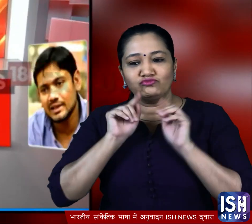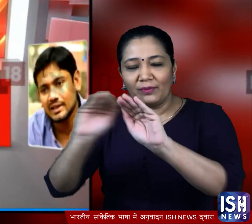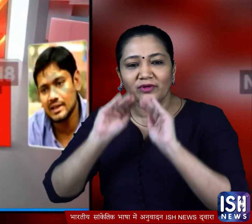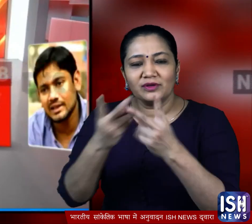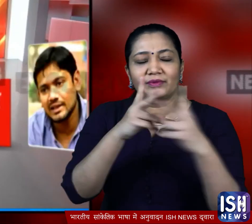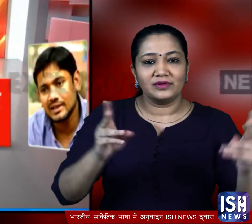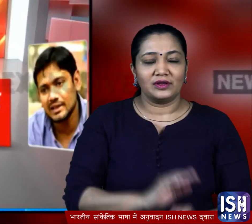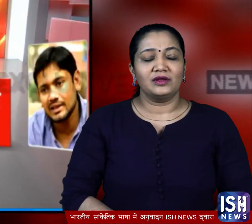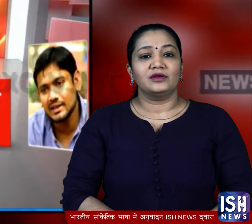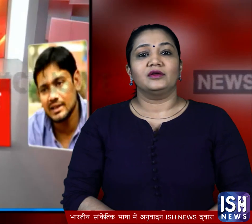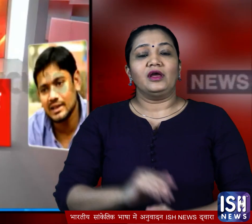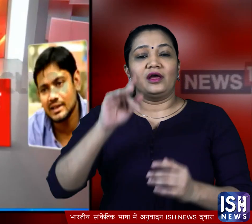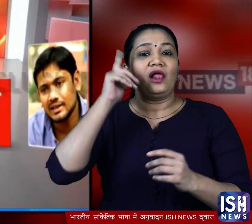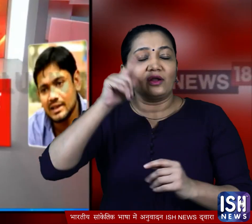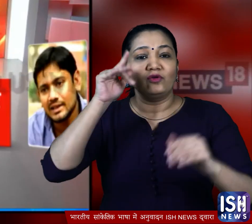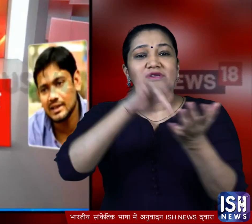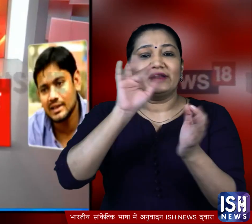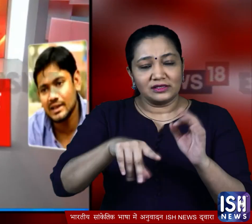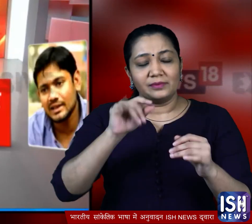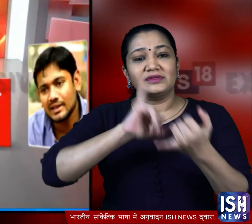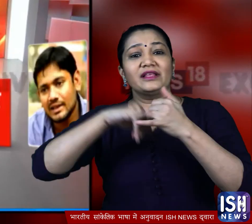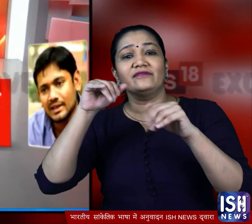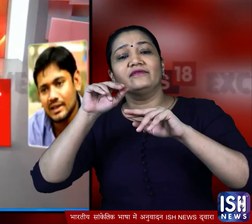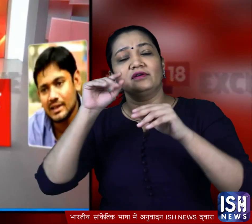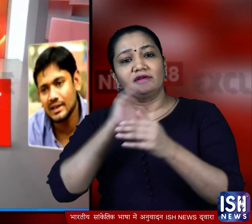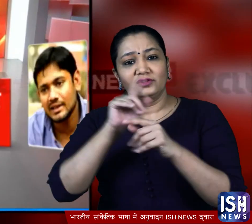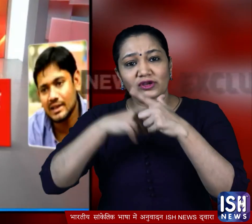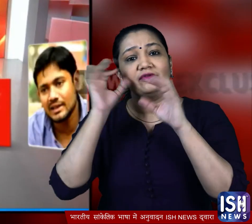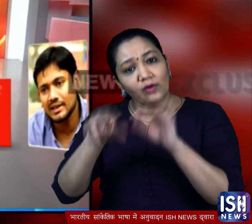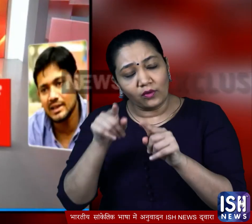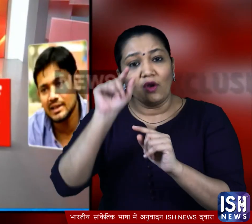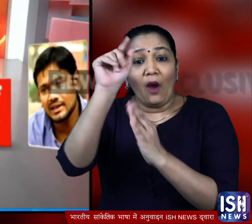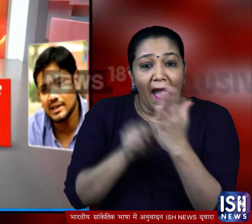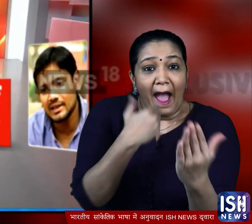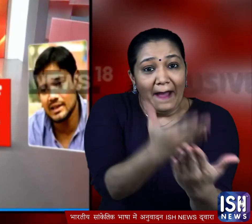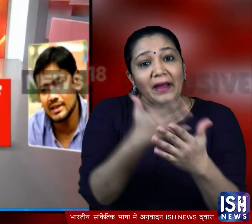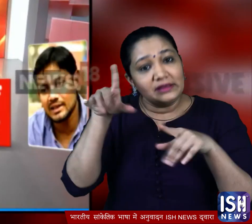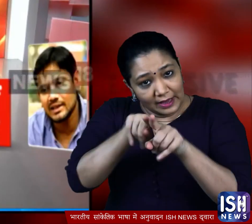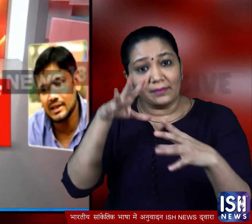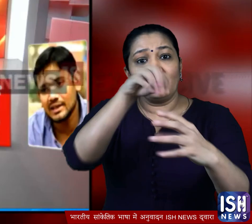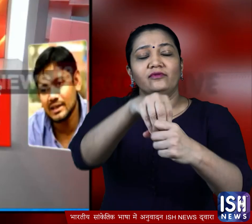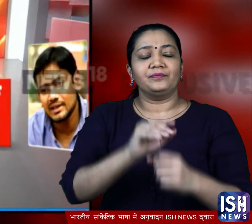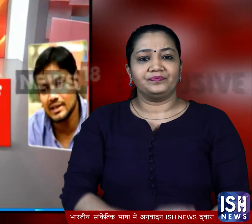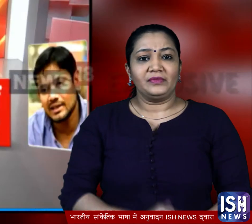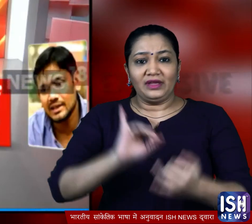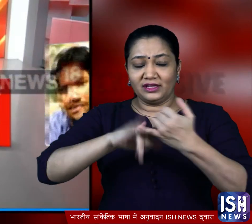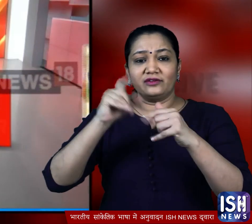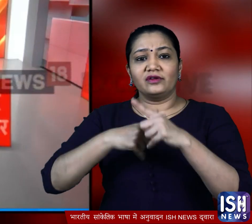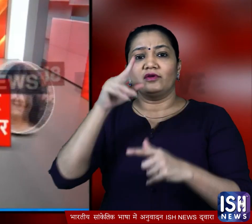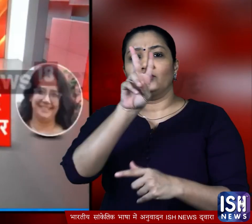जिनमें लखनऊ सेंट्रल सीट से पार्टी उम्मीदवार सदफ जाफर भी शामिल हैं, जिनके नामांकन में भी उनको हिस्सा लेना था। सदफ